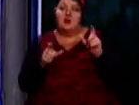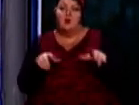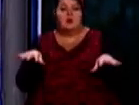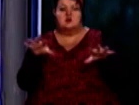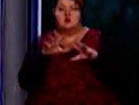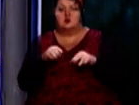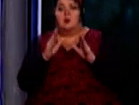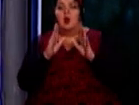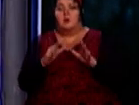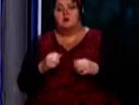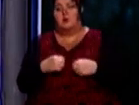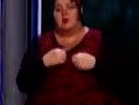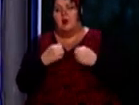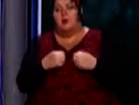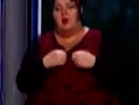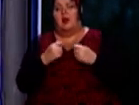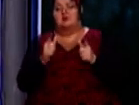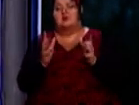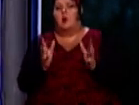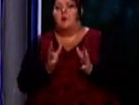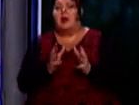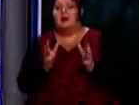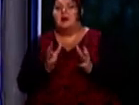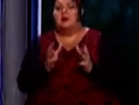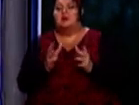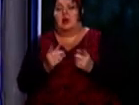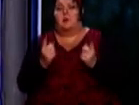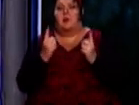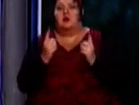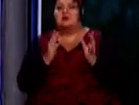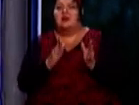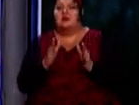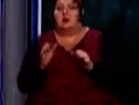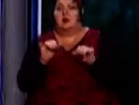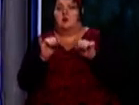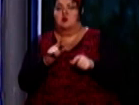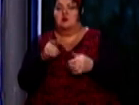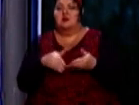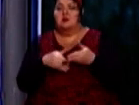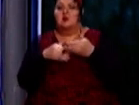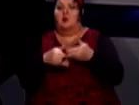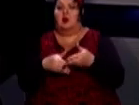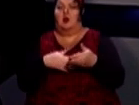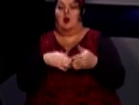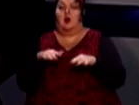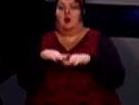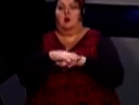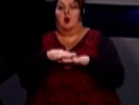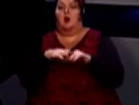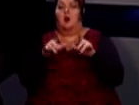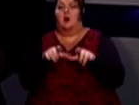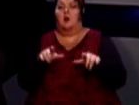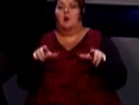Ну, будемо намагатися його вберегти максимально, як тільки можна, за допомогою громади. Дякую.